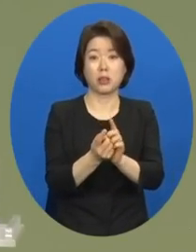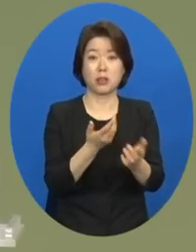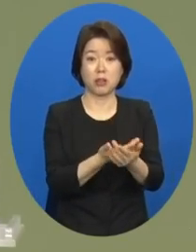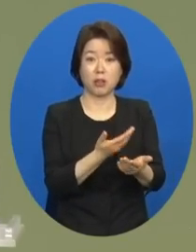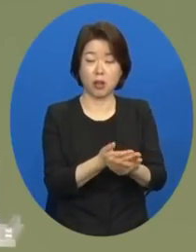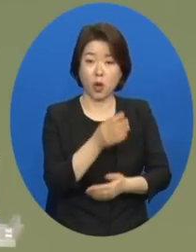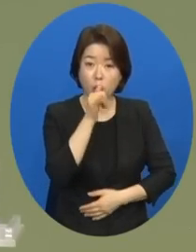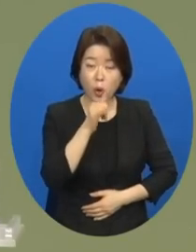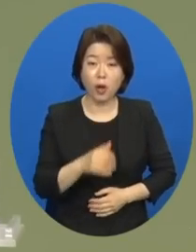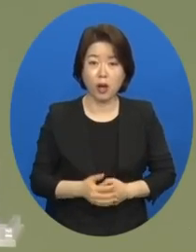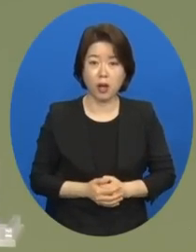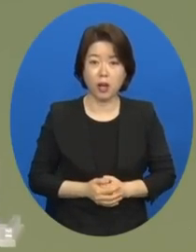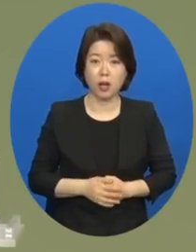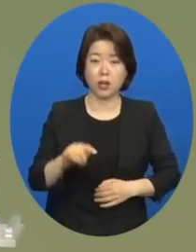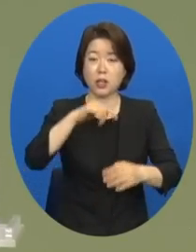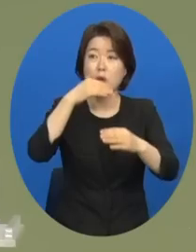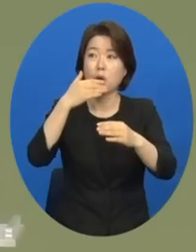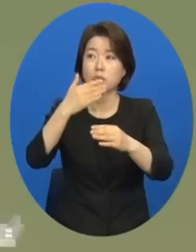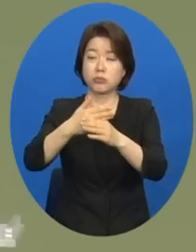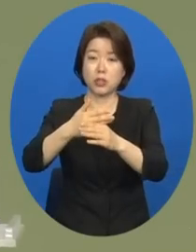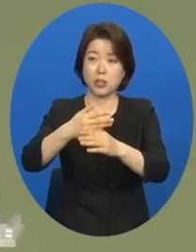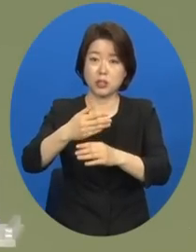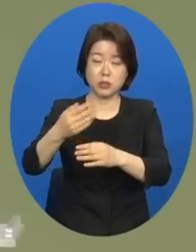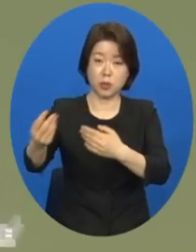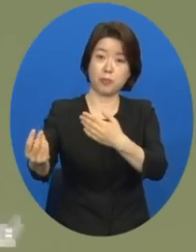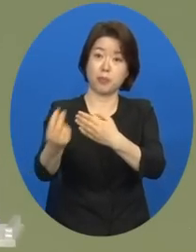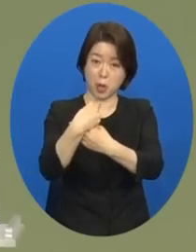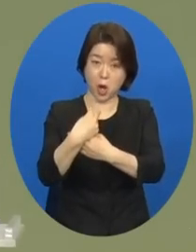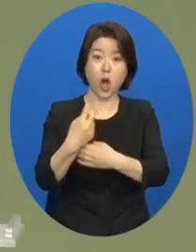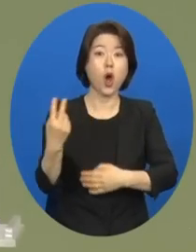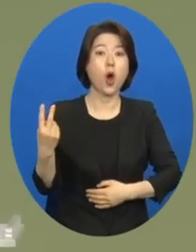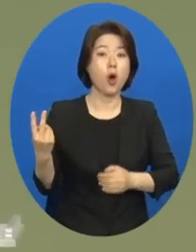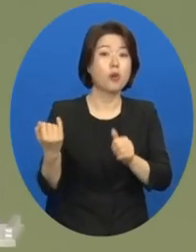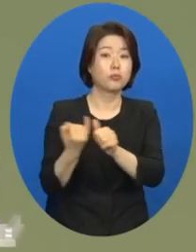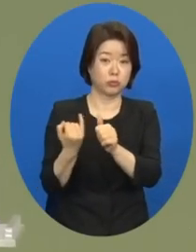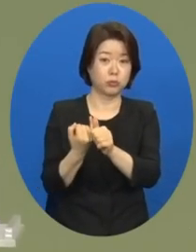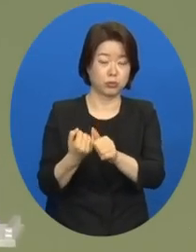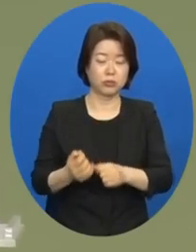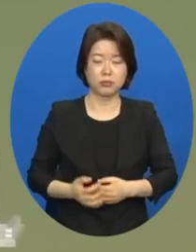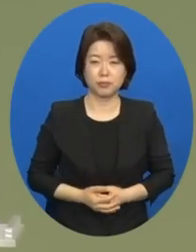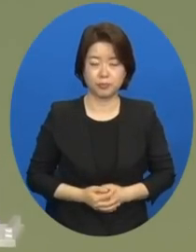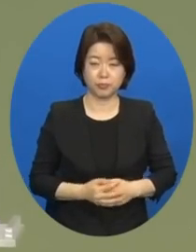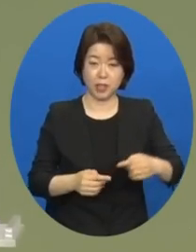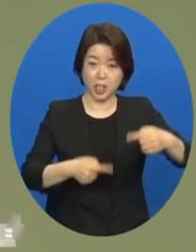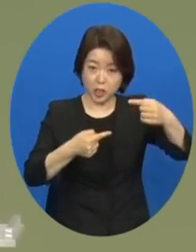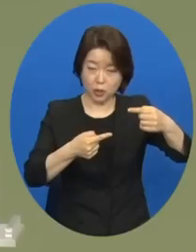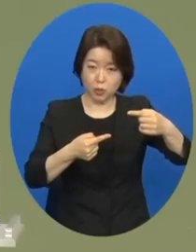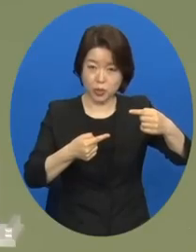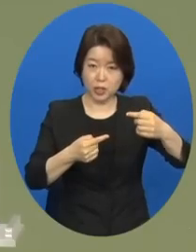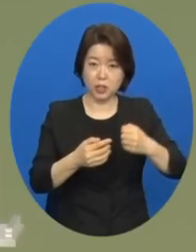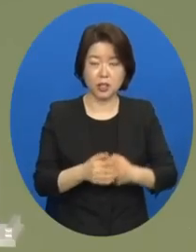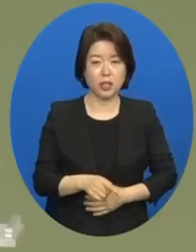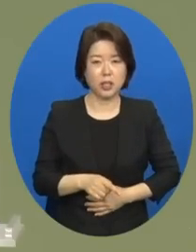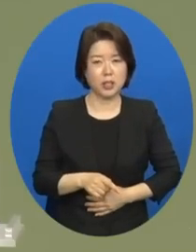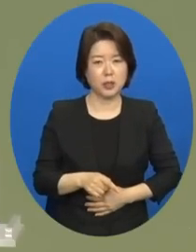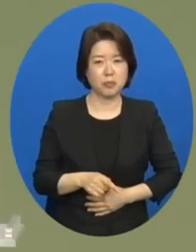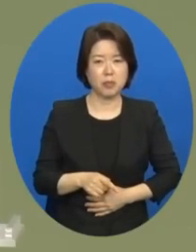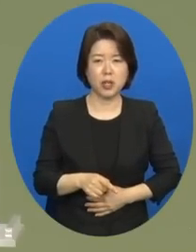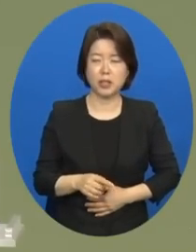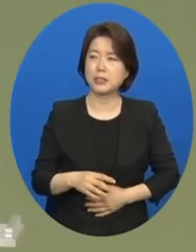우리는 이제 북한에서 내려왔으니까 그래서 뭐 1월 1일 홀수에는 뭐